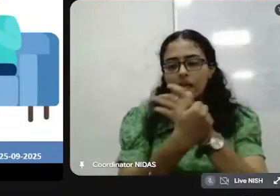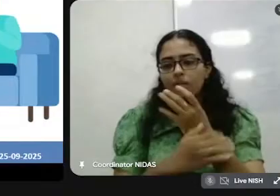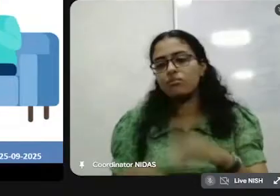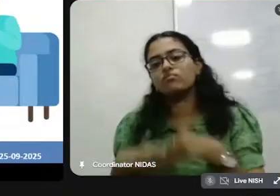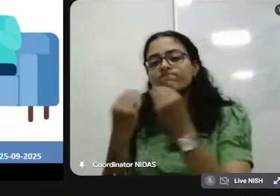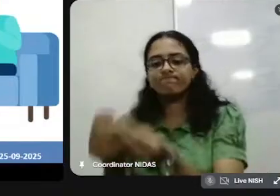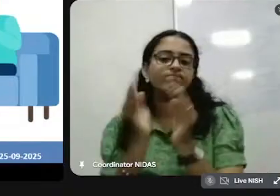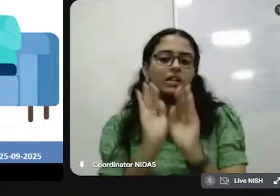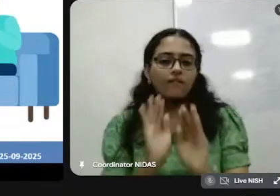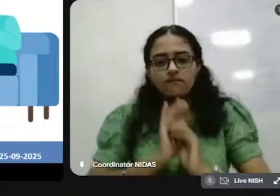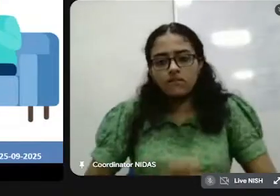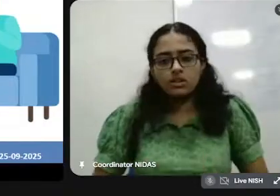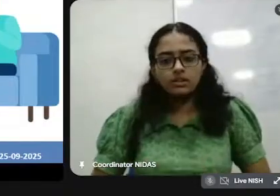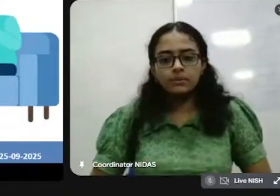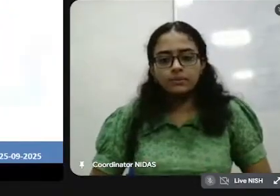ഉദ്ദേശിക്കുന്നത്.